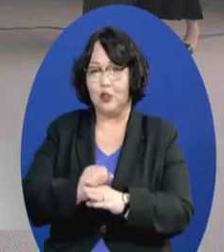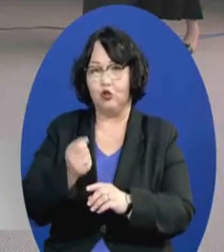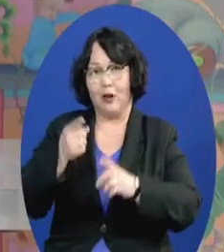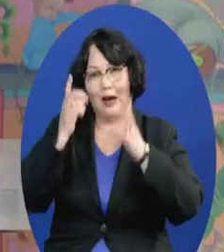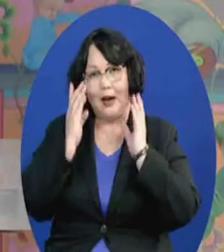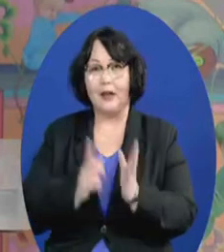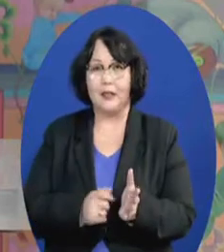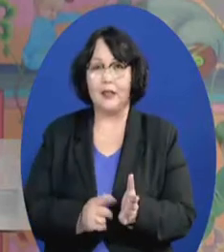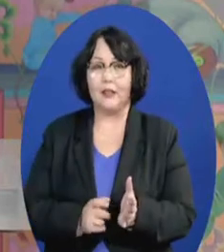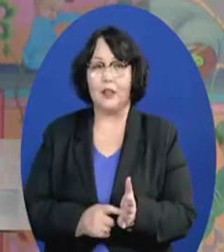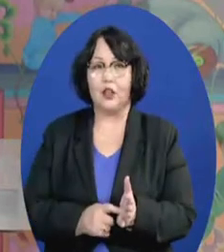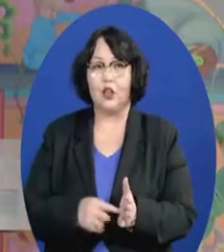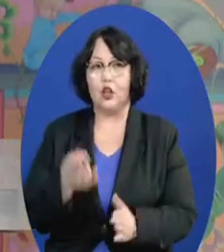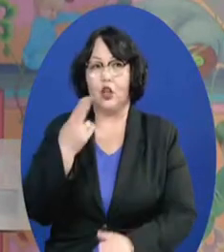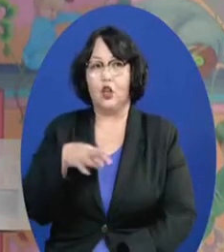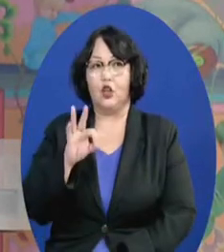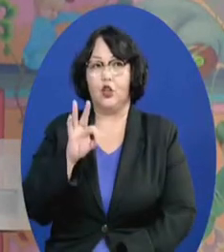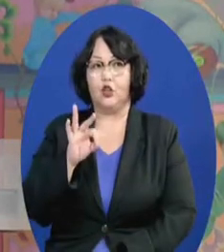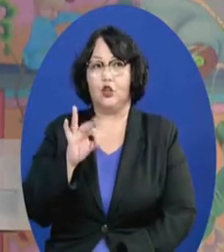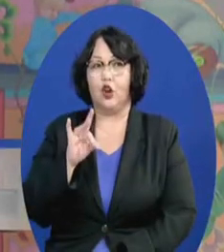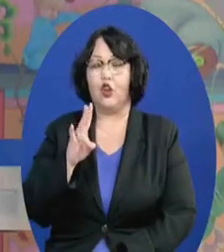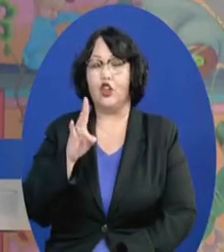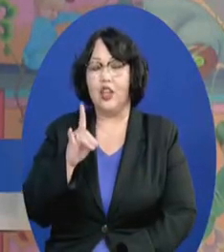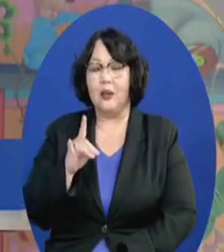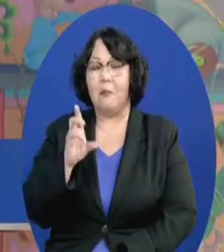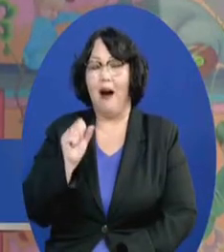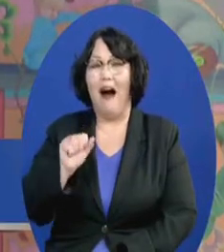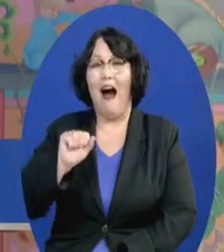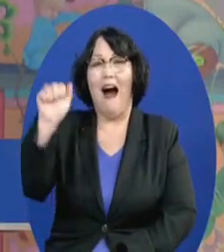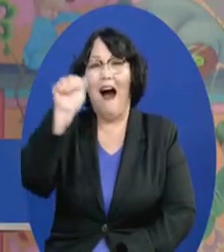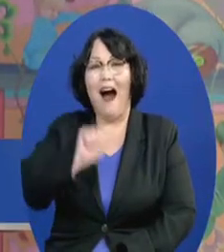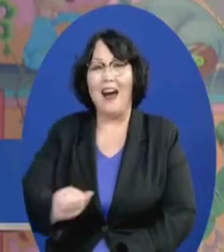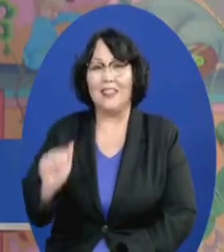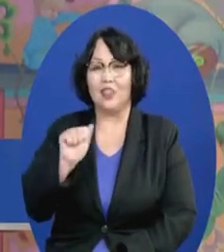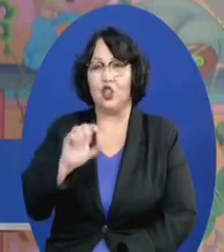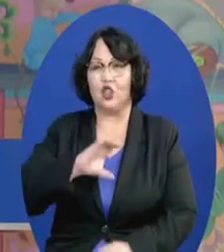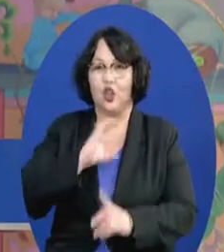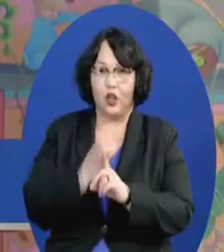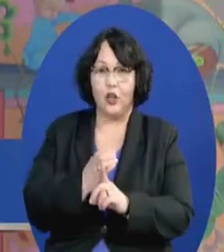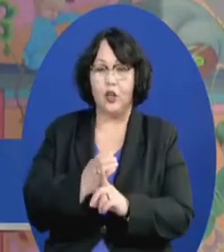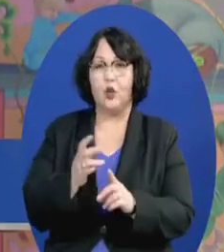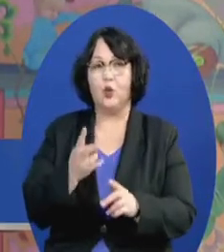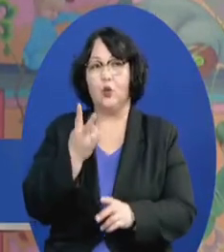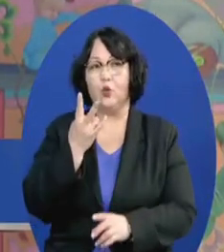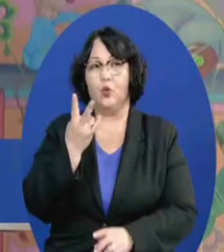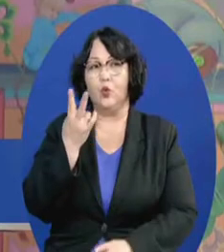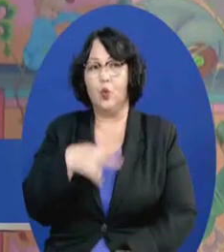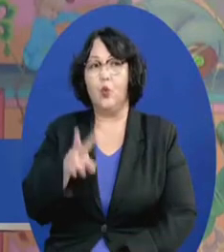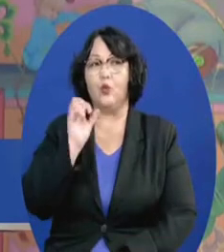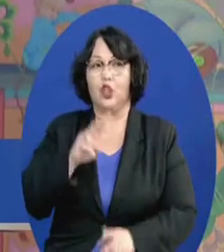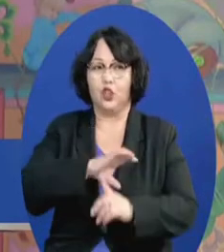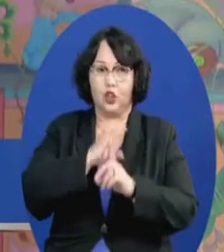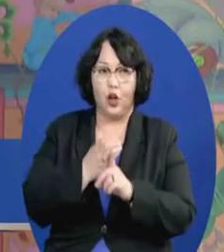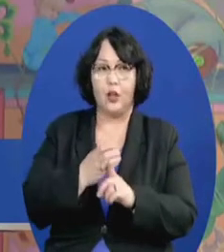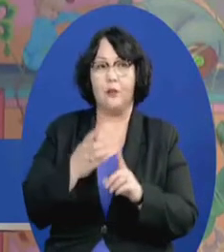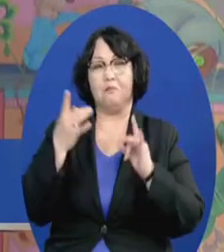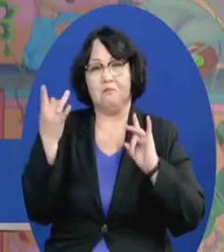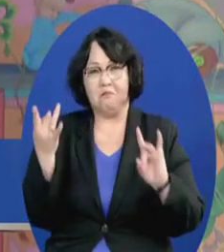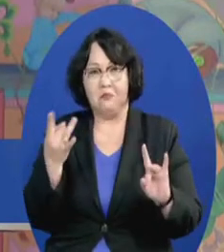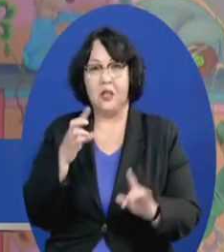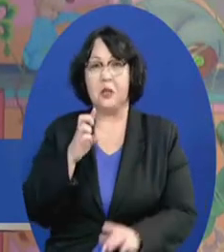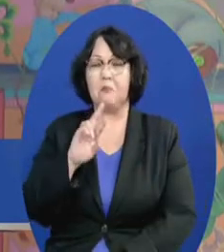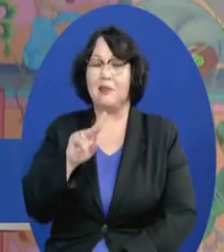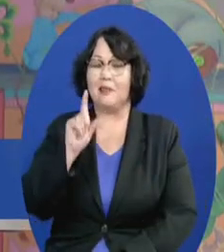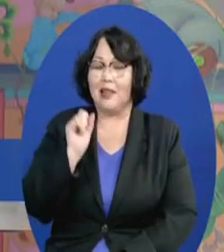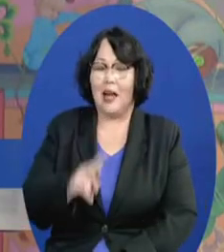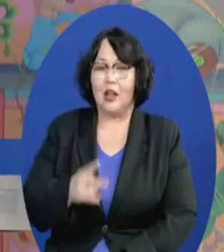аа. Дорны соёл руу илүү их одоо чиглэж байна. Одоо тэр нүүдлийн соёл, бясалгал, йог энэ